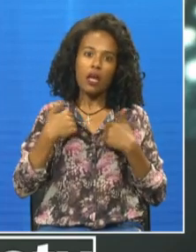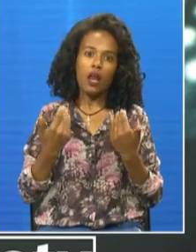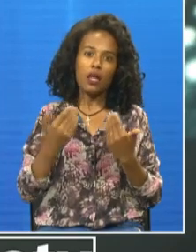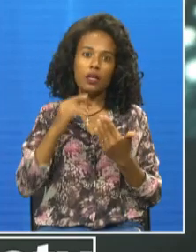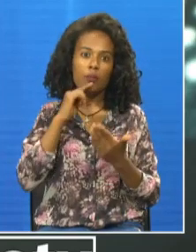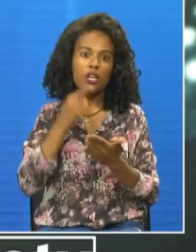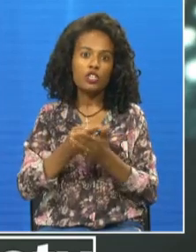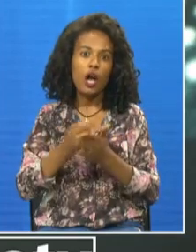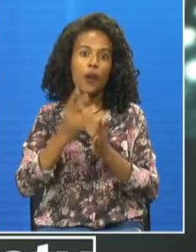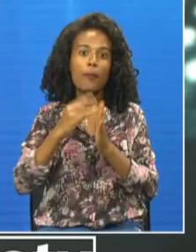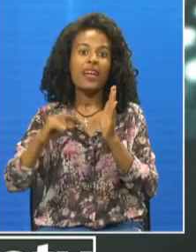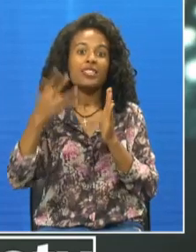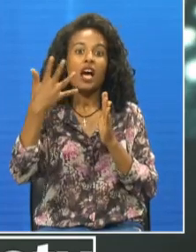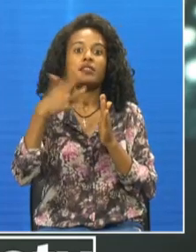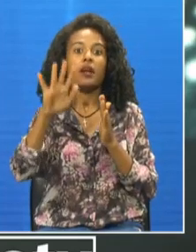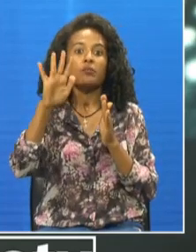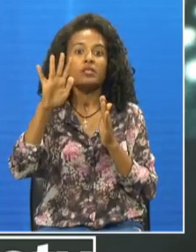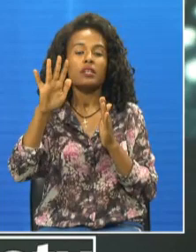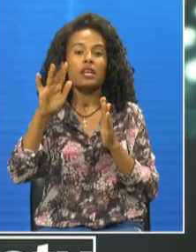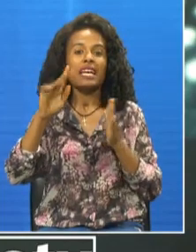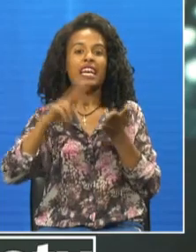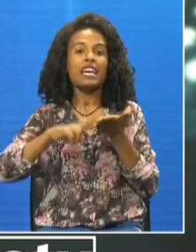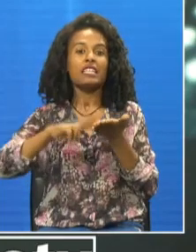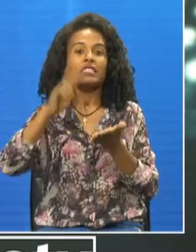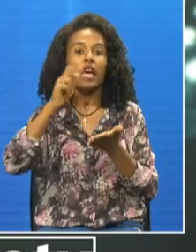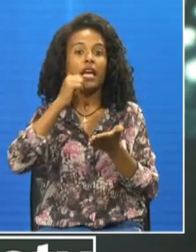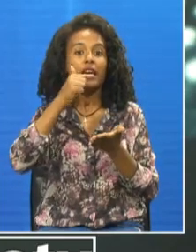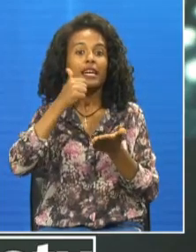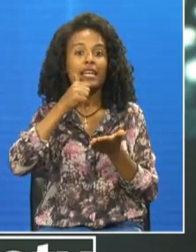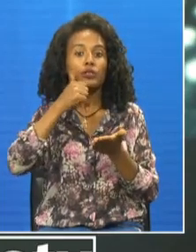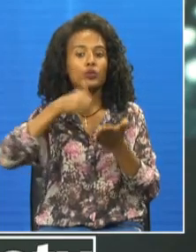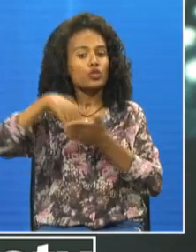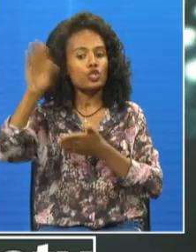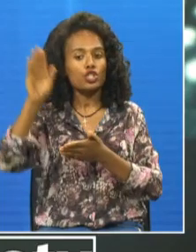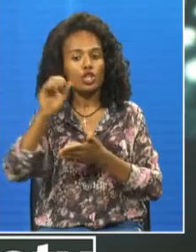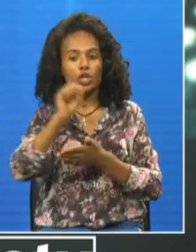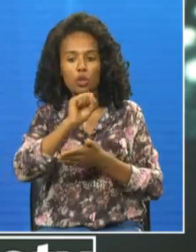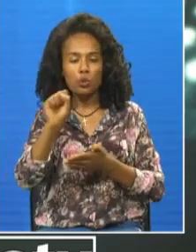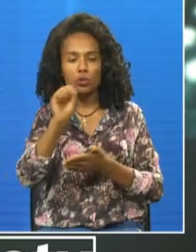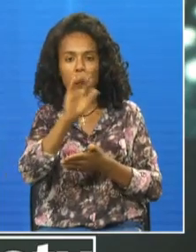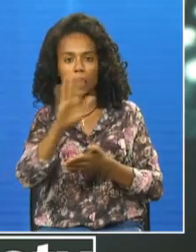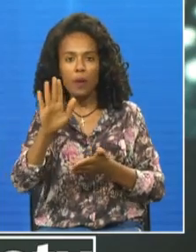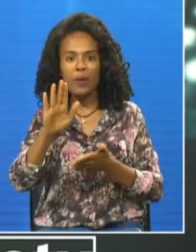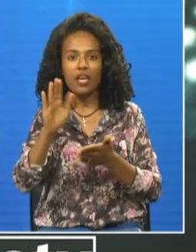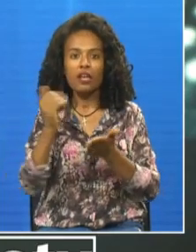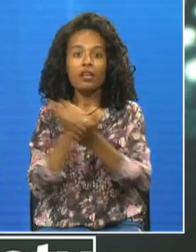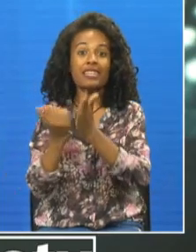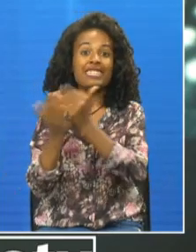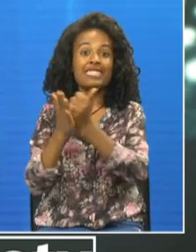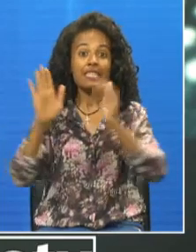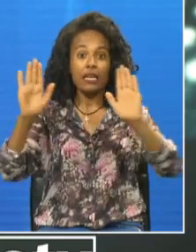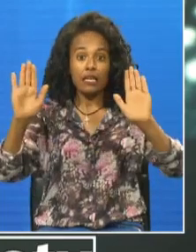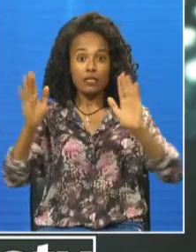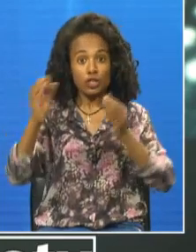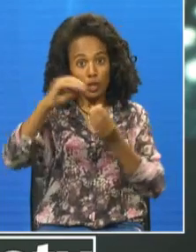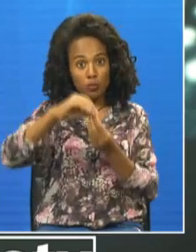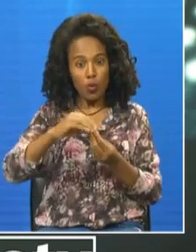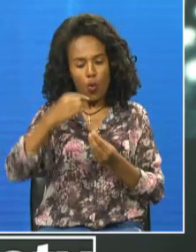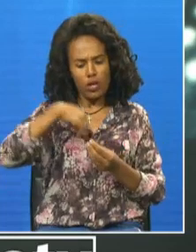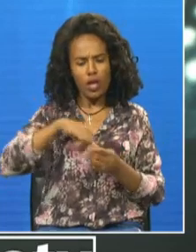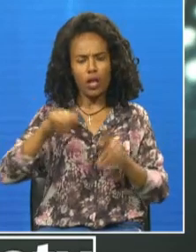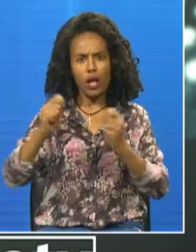ለኢኮኖሚያዊና ማህበራዊ ችግሮች በእጅጉ ተጋላጭ ለሆኑ የማህበረሰብ ክፍሎች ለወራት የሚያቆያቸውን መሰረታዊ የሆኑ ድጋፎች